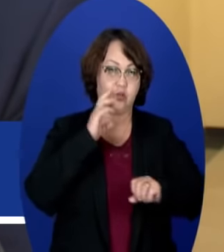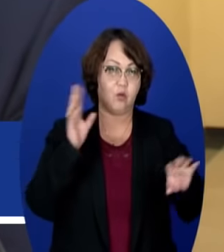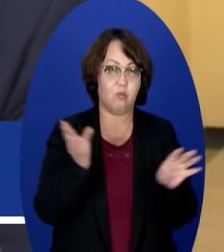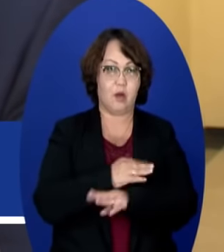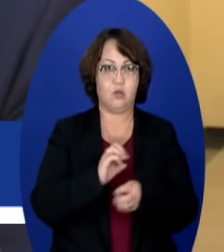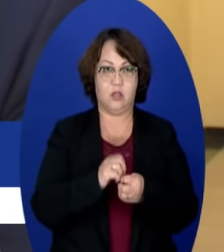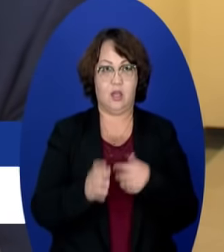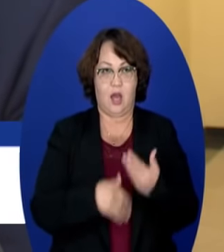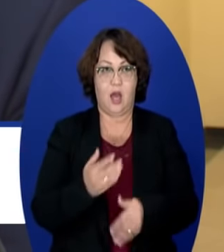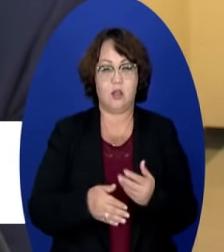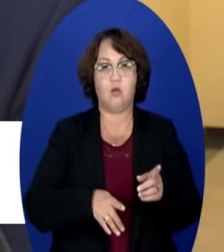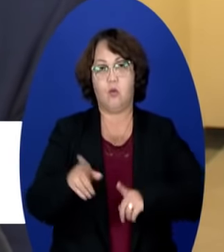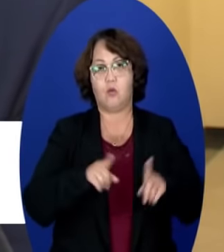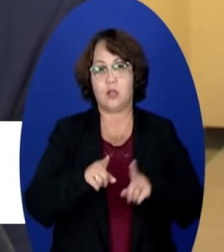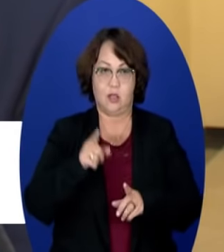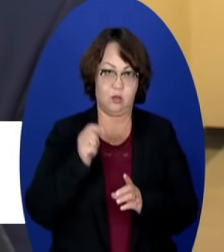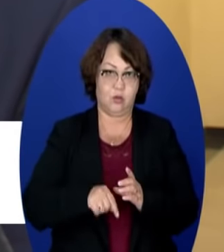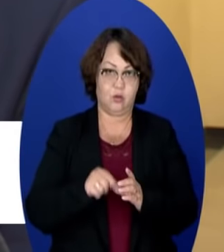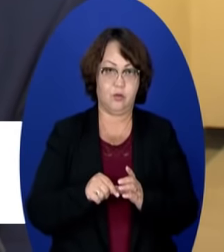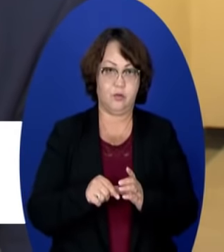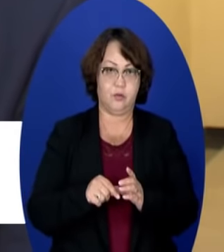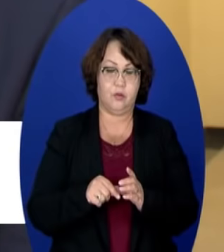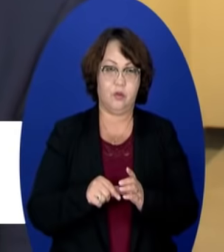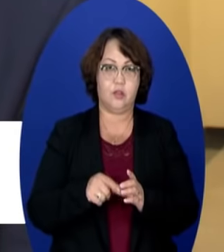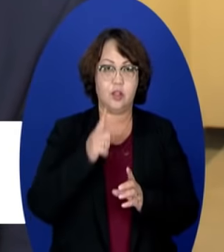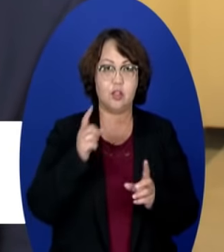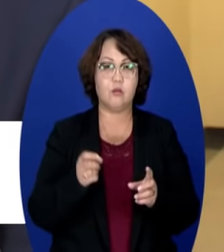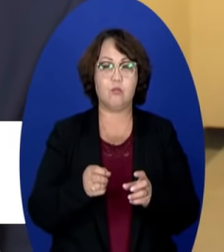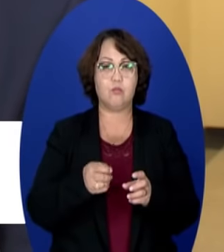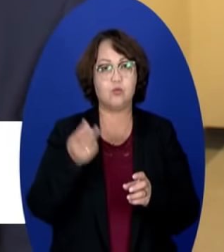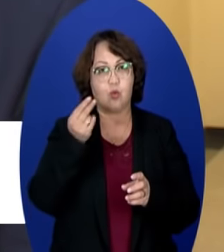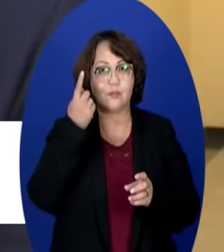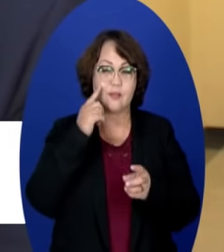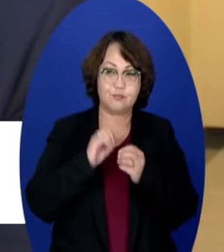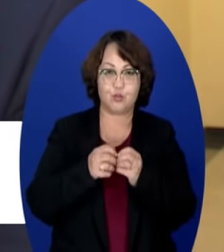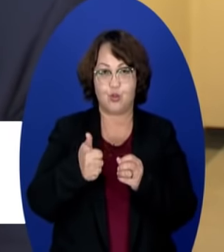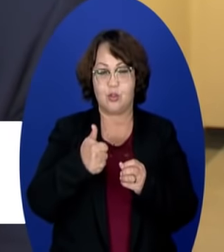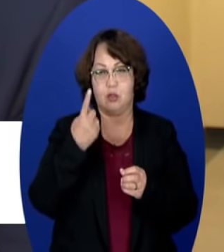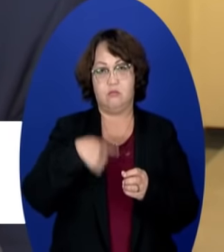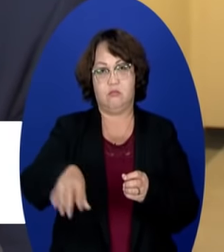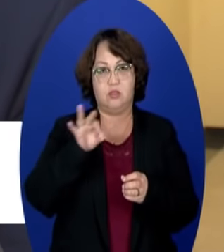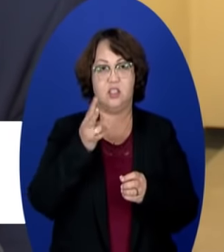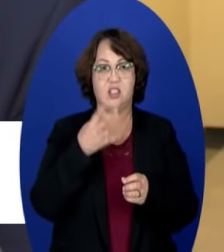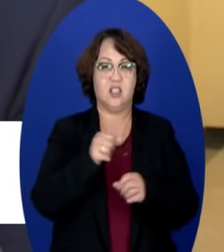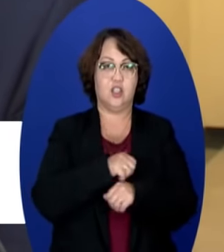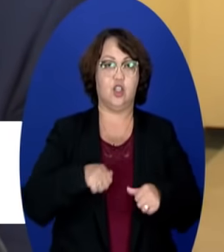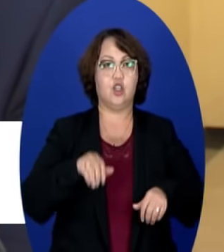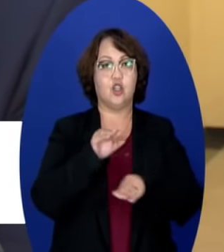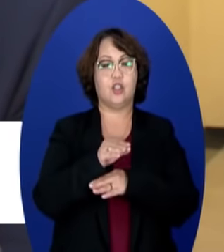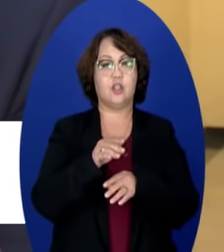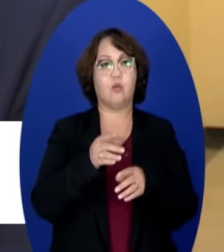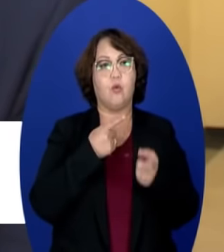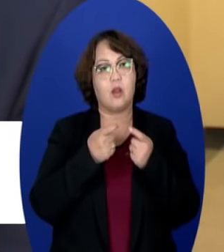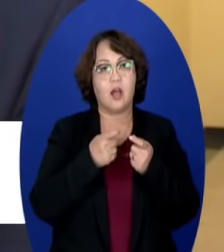байгуулагдаад уралдаанд нэг бүтээл шалгарсан байгаа. Өнөөдрийн нийслэлийн эрдэм төлөөлөгчдийн тэргүүлэгчдийн хурлаар